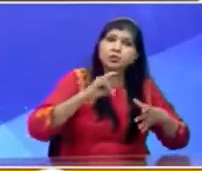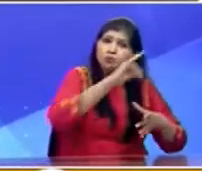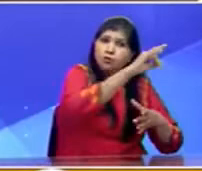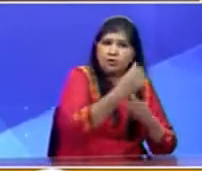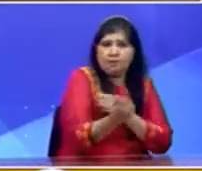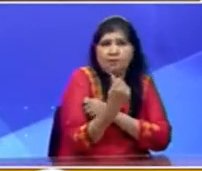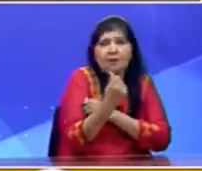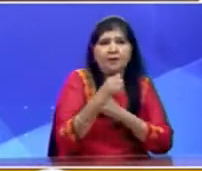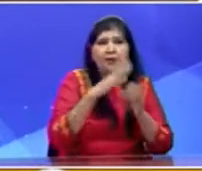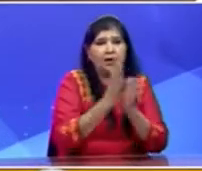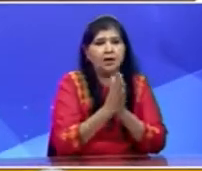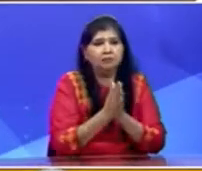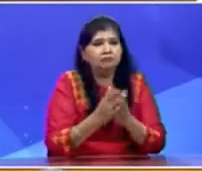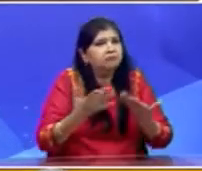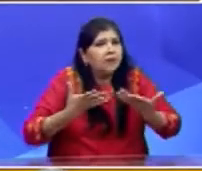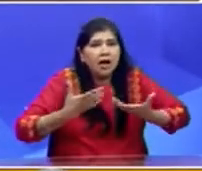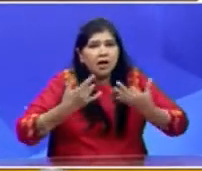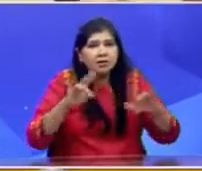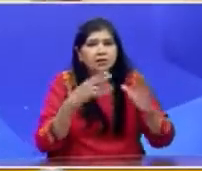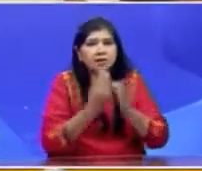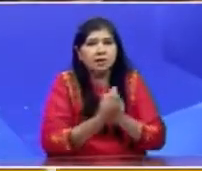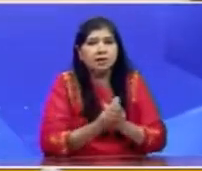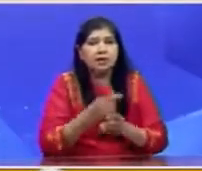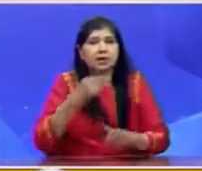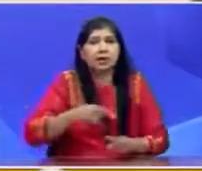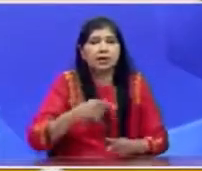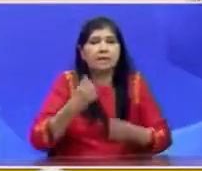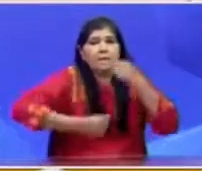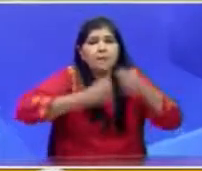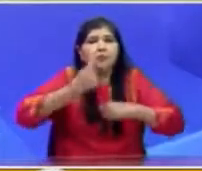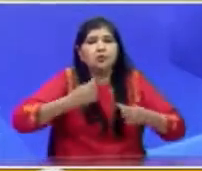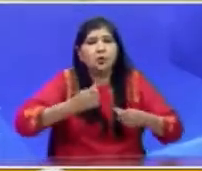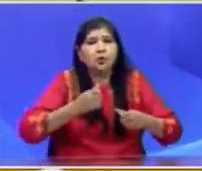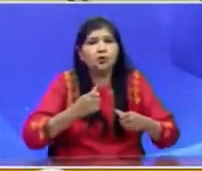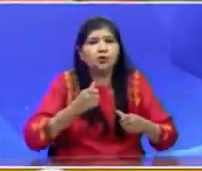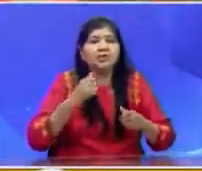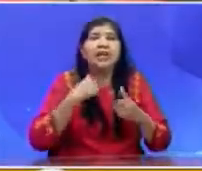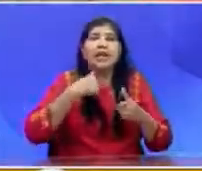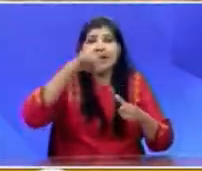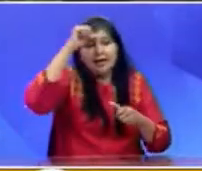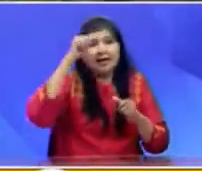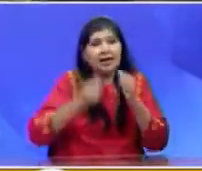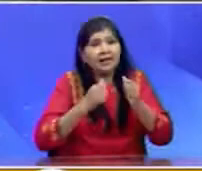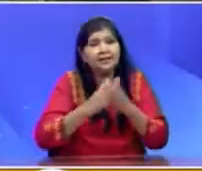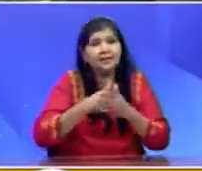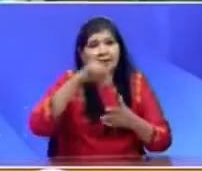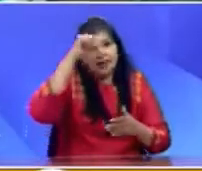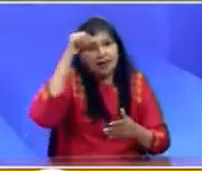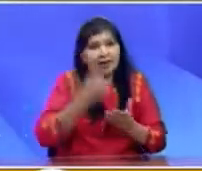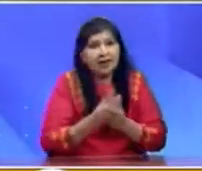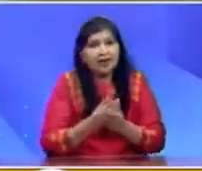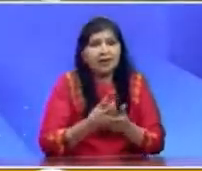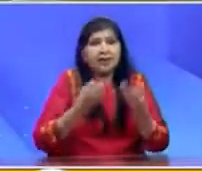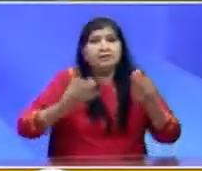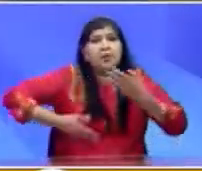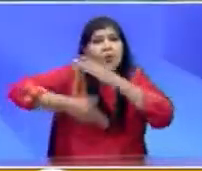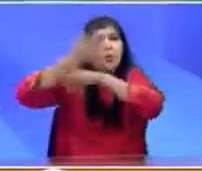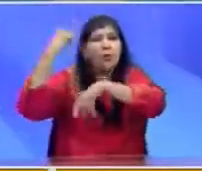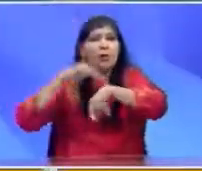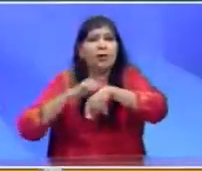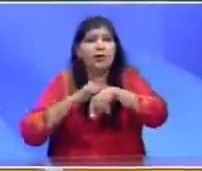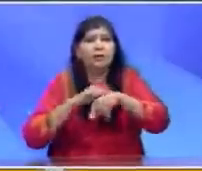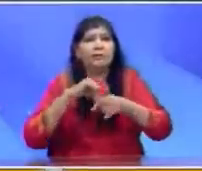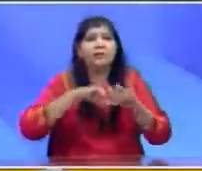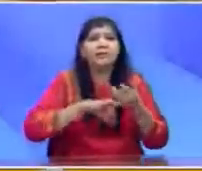की पूरी क्षमता है। मैंने स्पोर्ट्स और गेम्स में भारत की समृद्ध विरासत की खास तौर